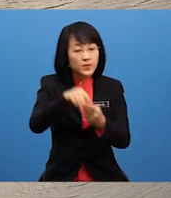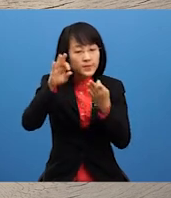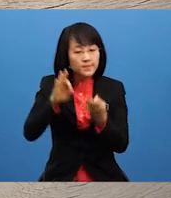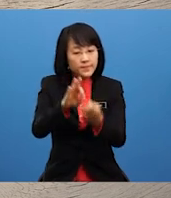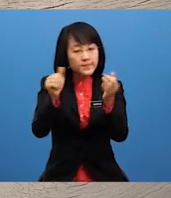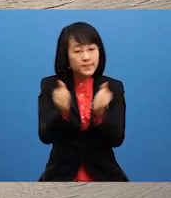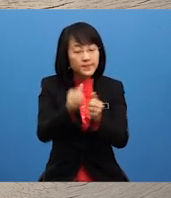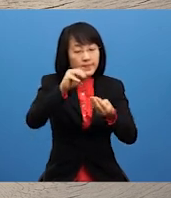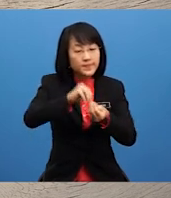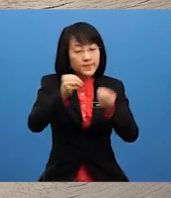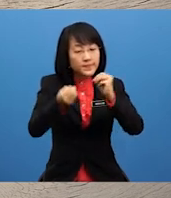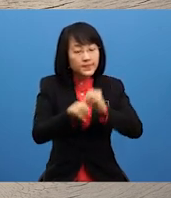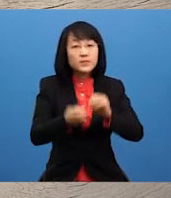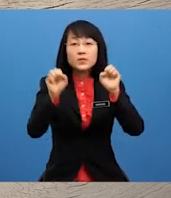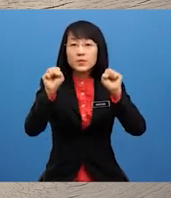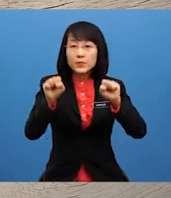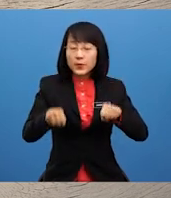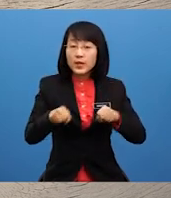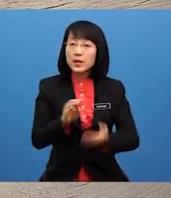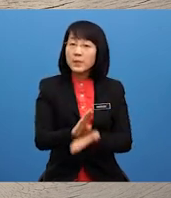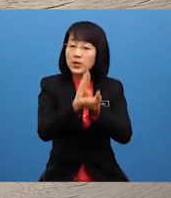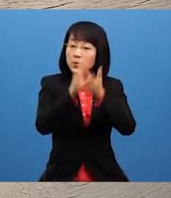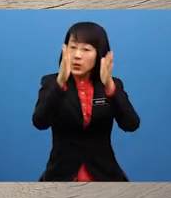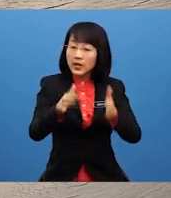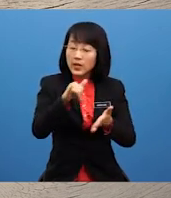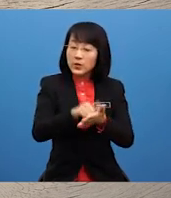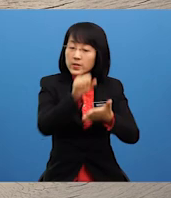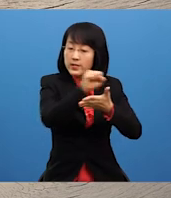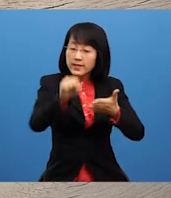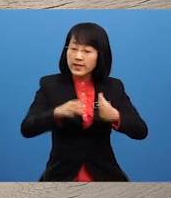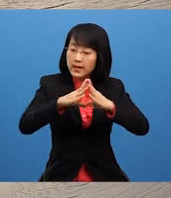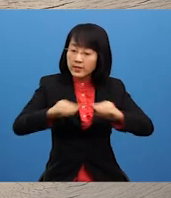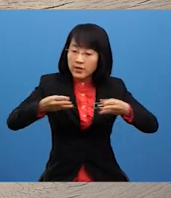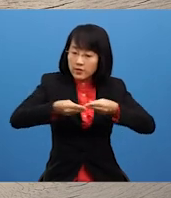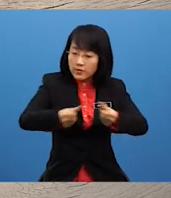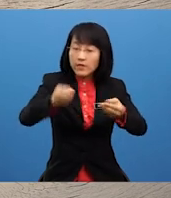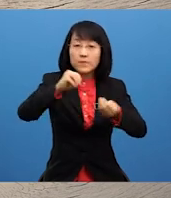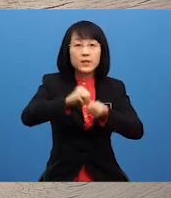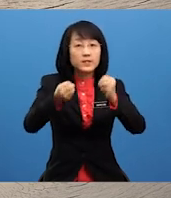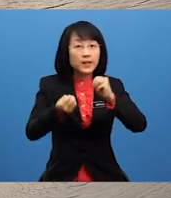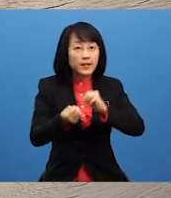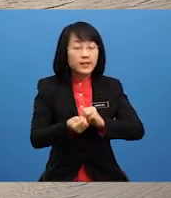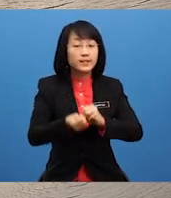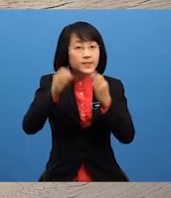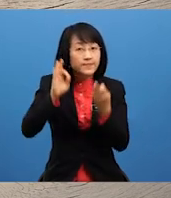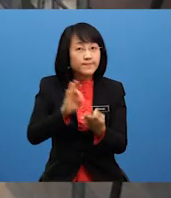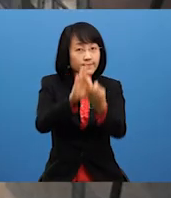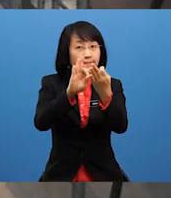ianya dapat membantu seseorang itu menyelesaikan masalah yang